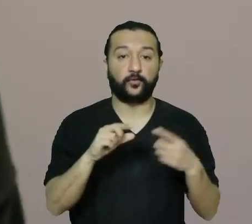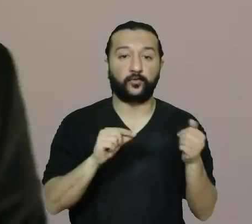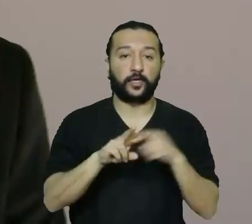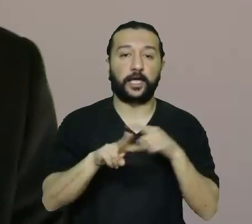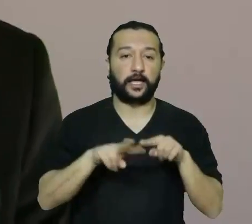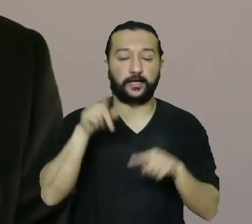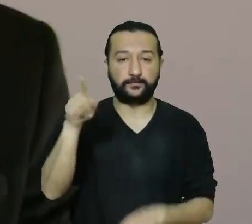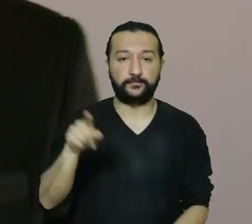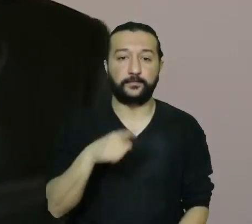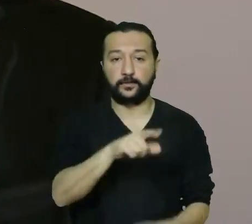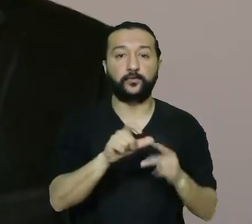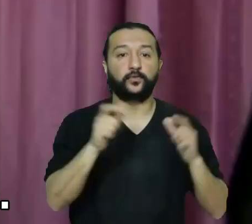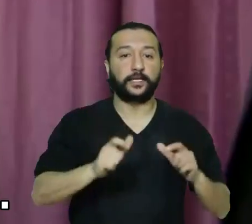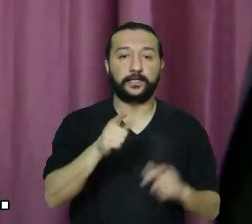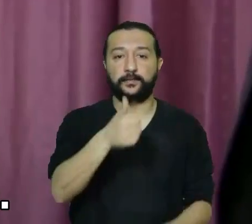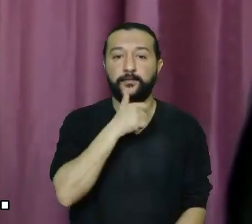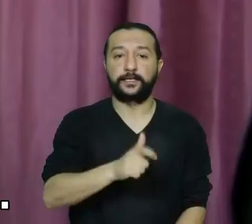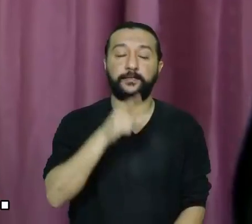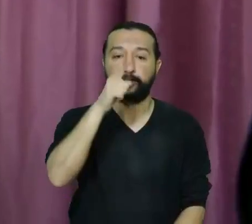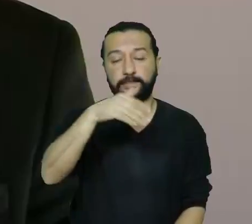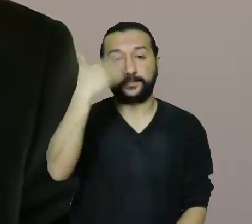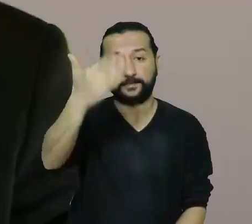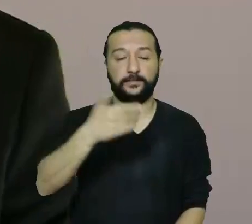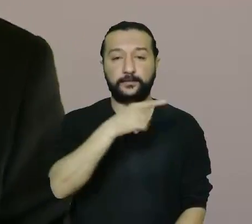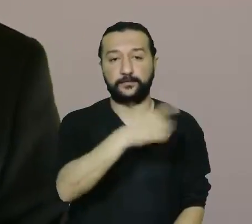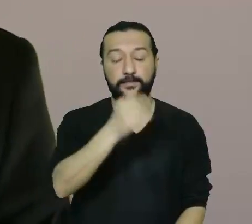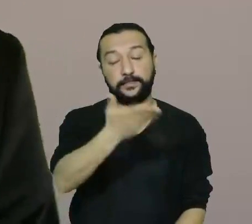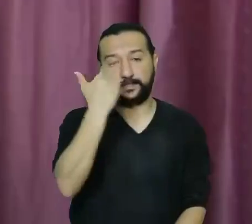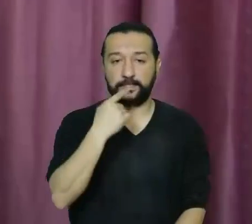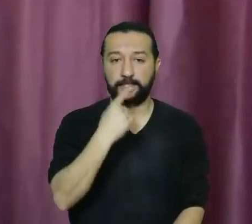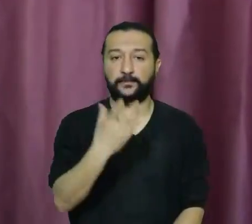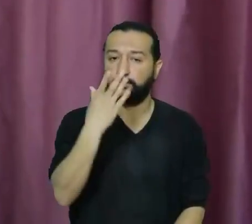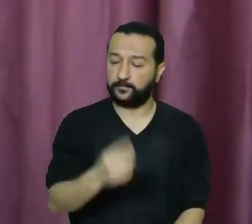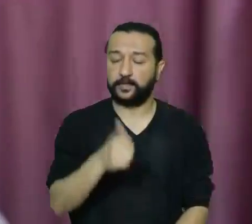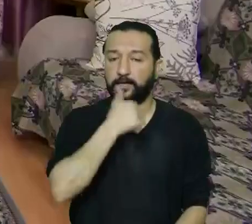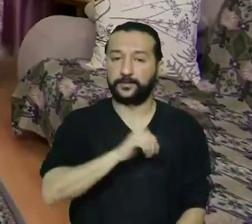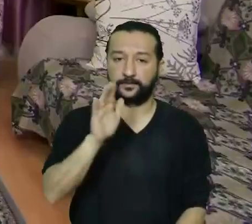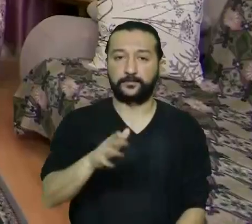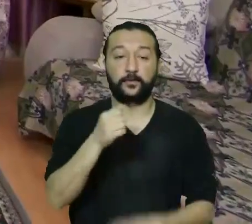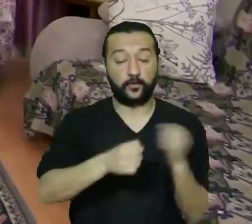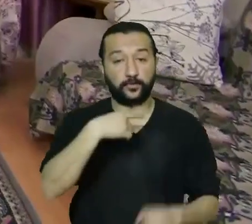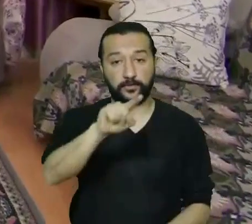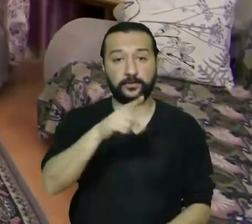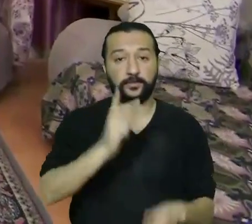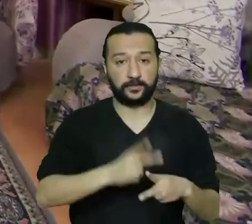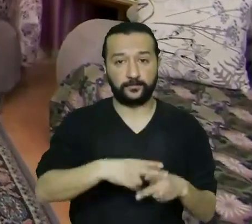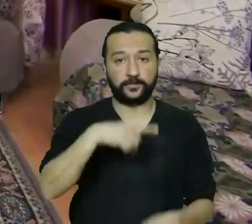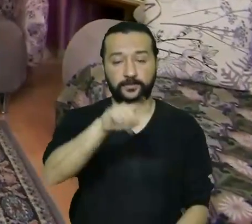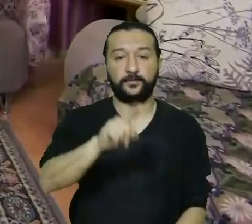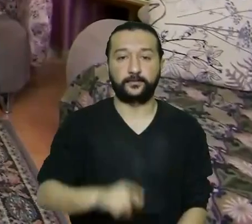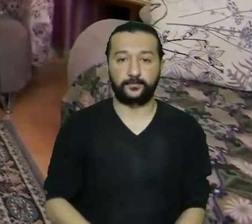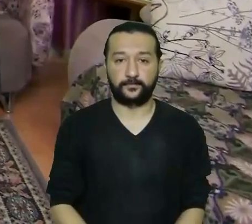Rüyam. Şükrü nerede? Sen onu şuraya buldun. Çağır gelsin. Peki Sarp abi. Koşun yar. Çabuk yürü